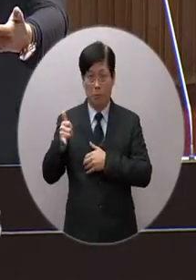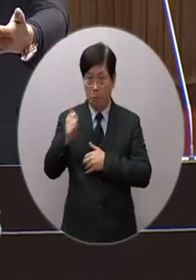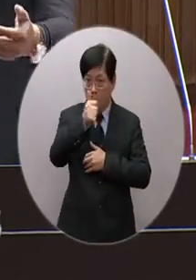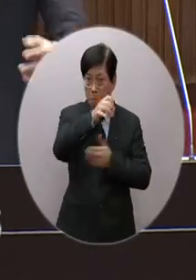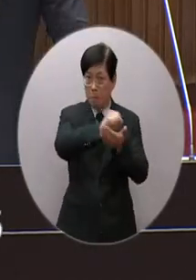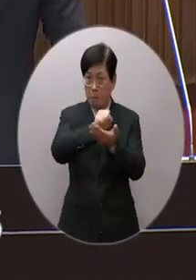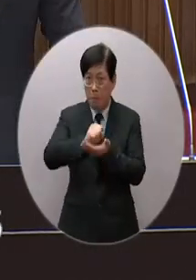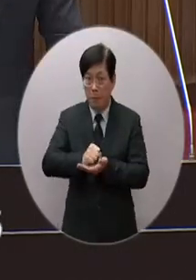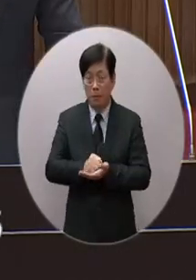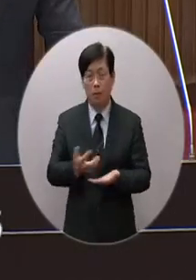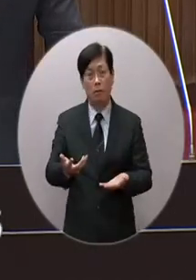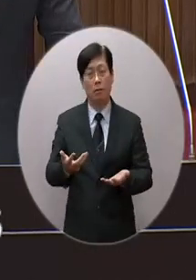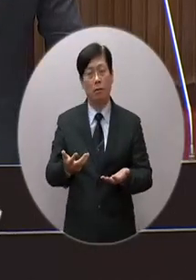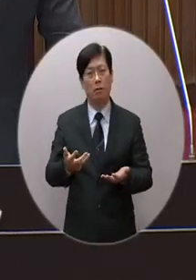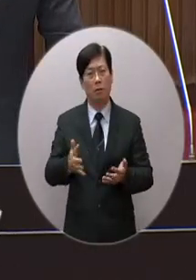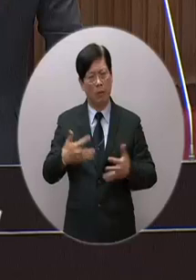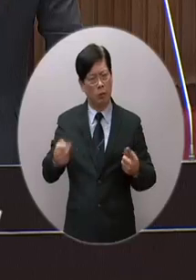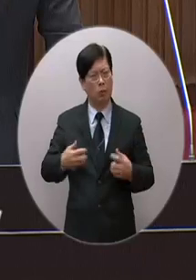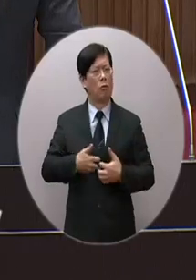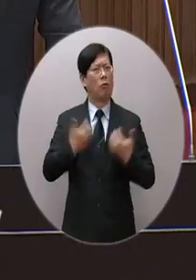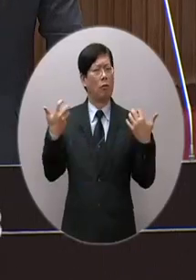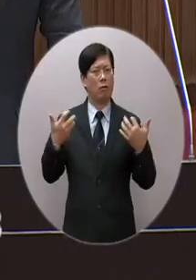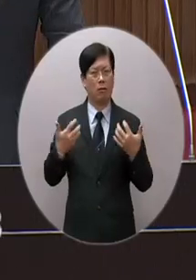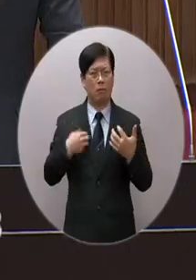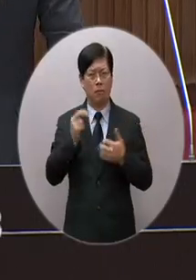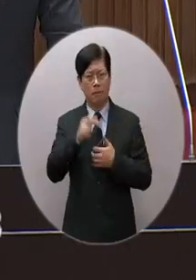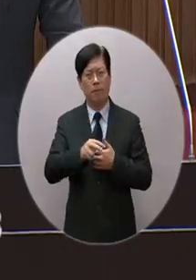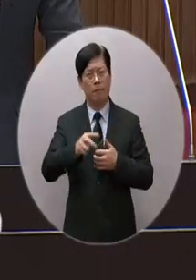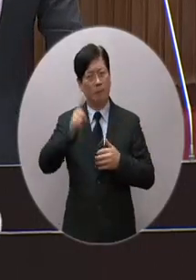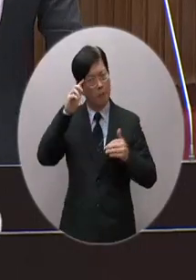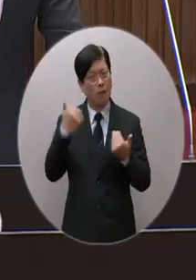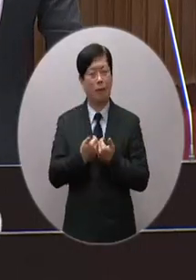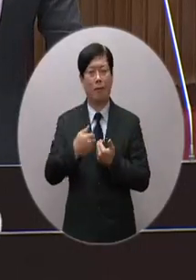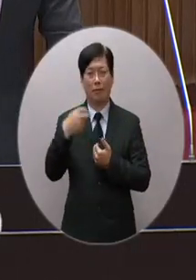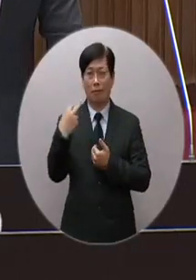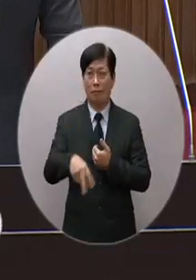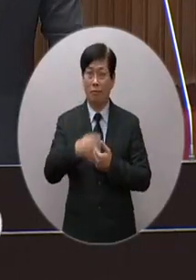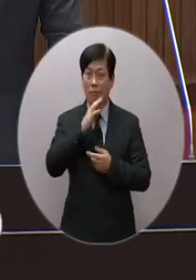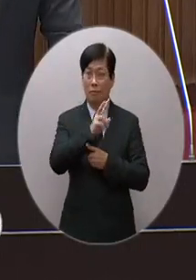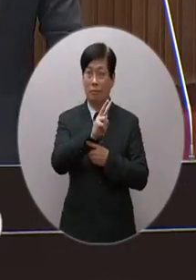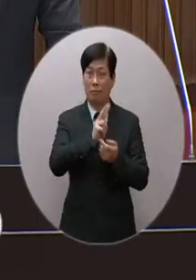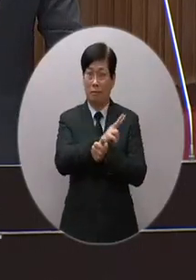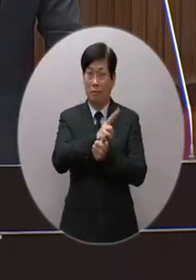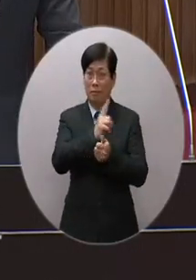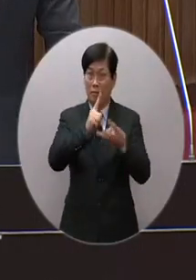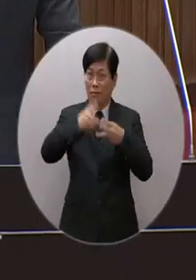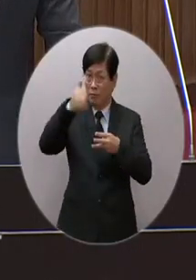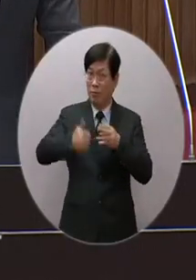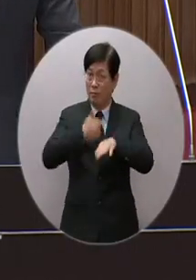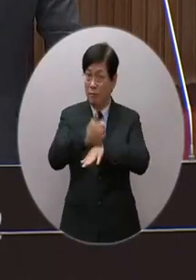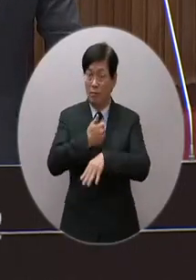做记录，宽大到偌严重。国再来，林主委上任之后，